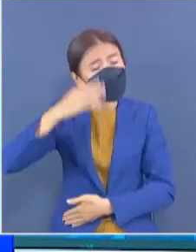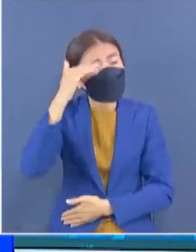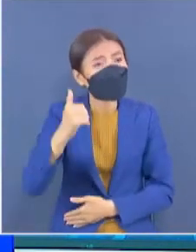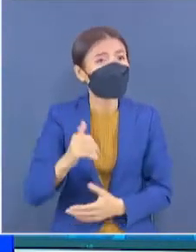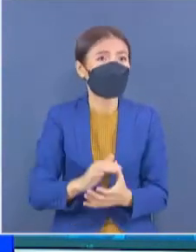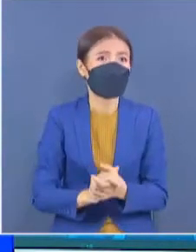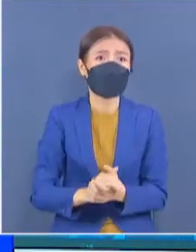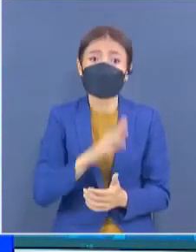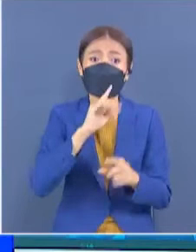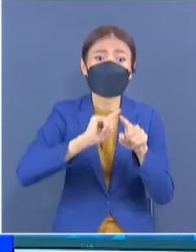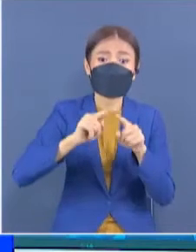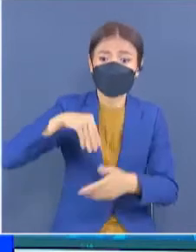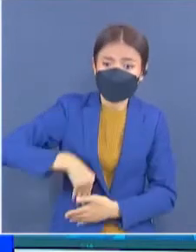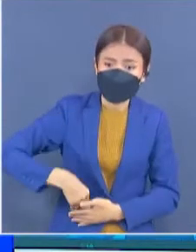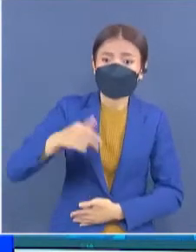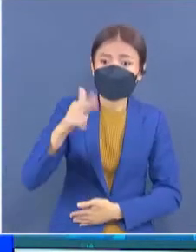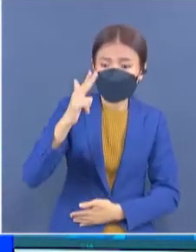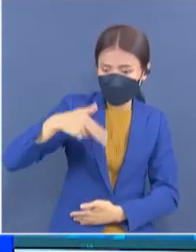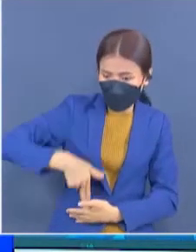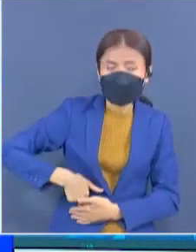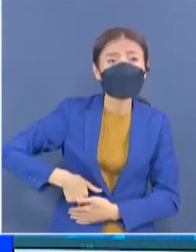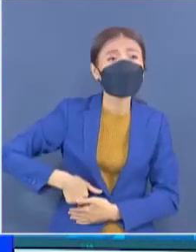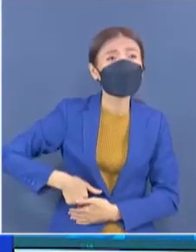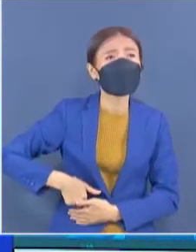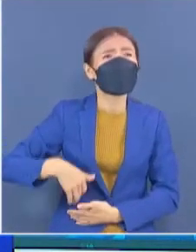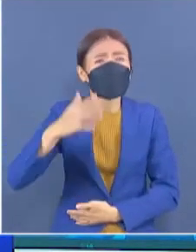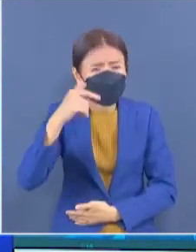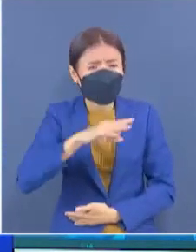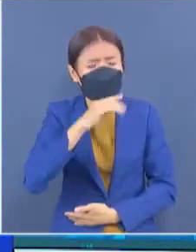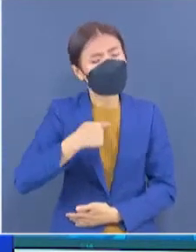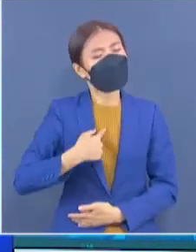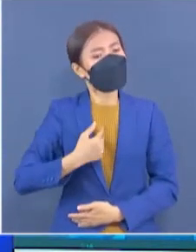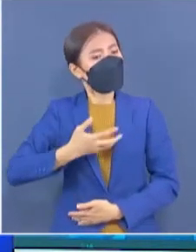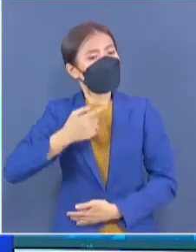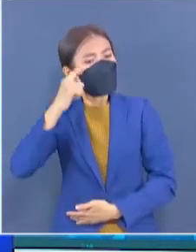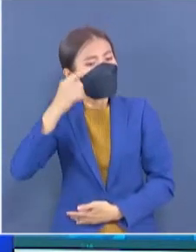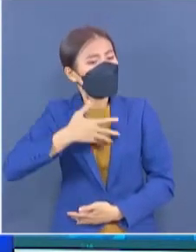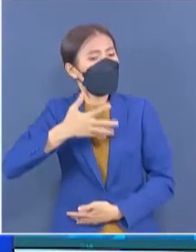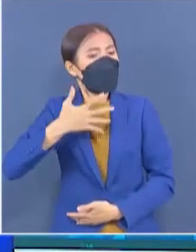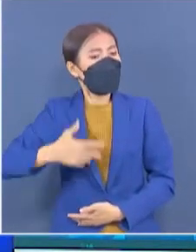มีดพกปืนมาเนี่ยมันยับยั้งชั่งใจไม่ได้เนี่ยอันตรายเหตุการณ์มันก็จะบานปลายแบบนี้นะ ครับ